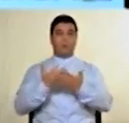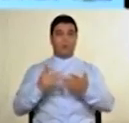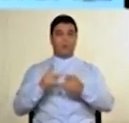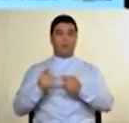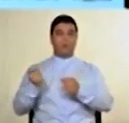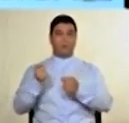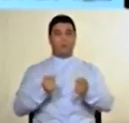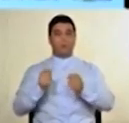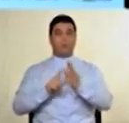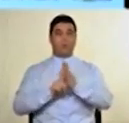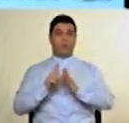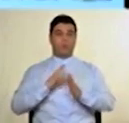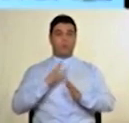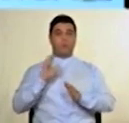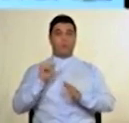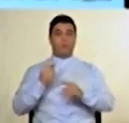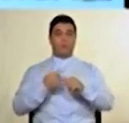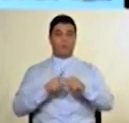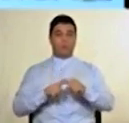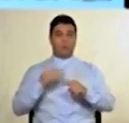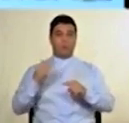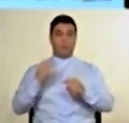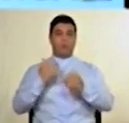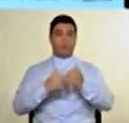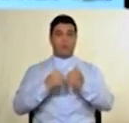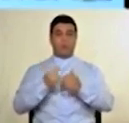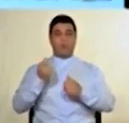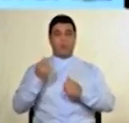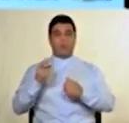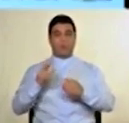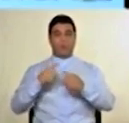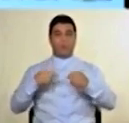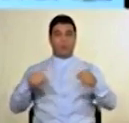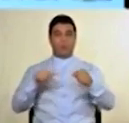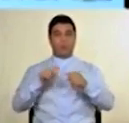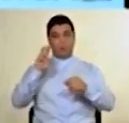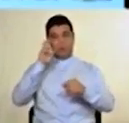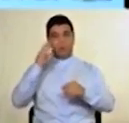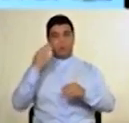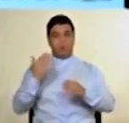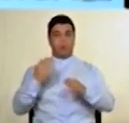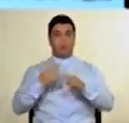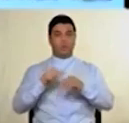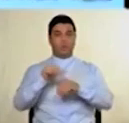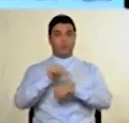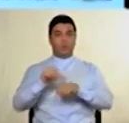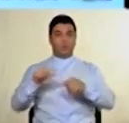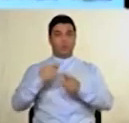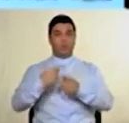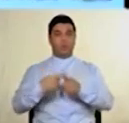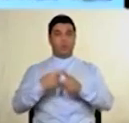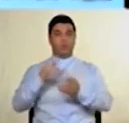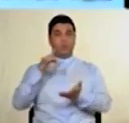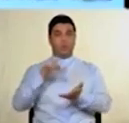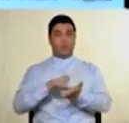demak ayirboshlashgan va ana shu O'rta Osiyo hududidagi davlatlar chorraha sifatida